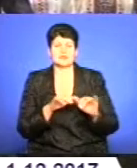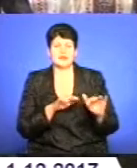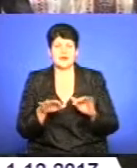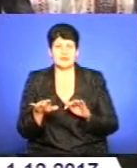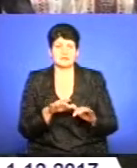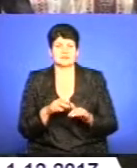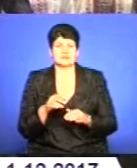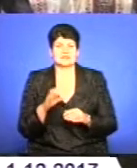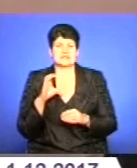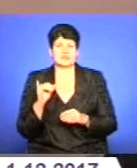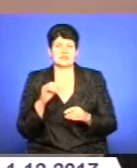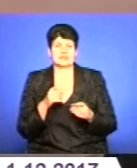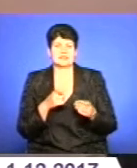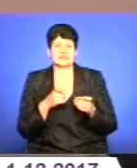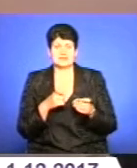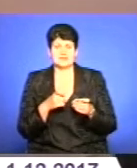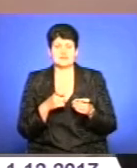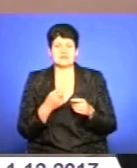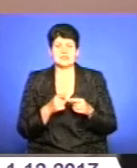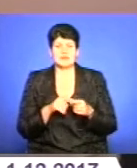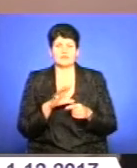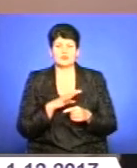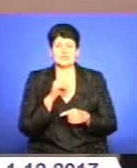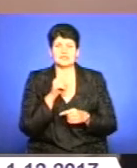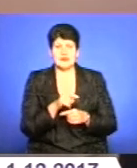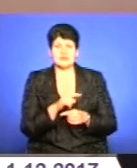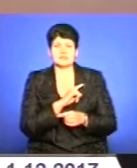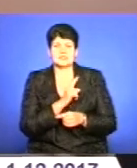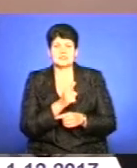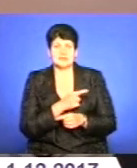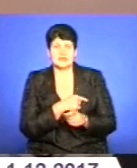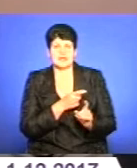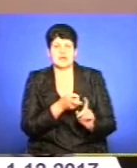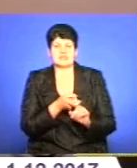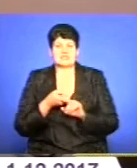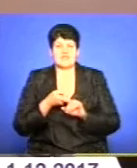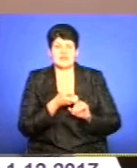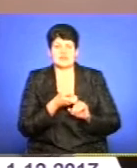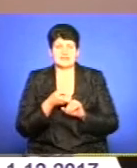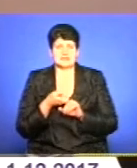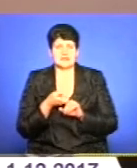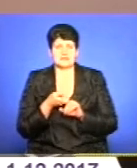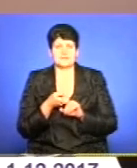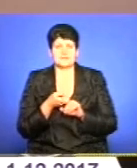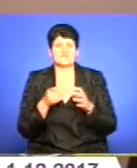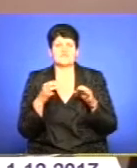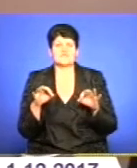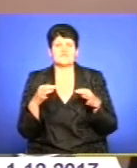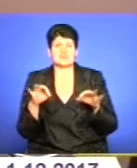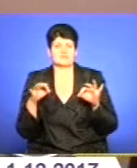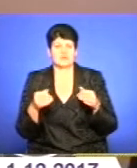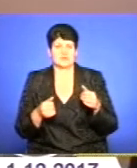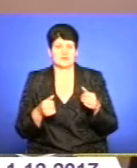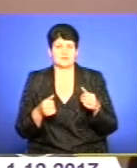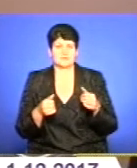теренах нашого краю. Січові стрільці були тою силою, яка зв'язала перервану нитку визвольних змагань. Молоді